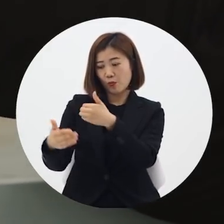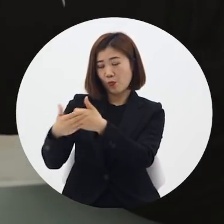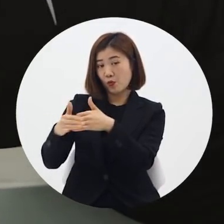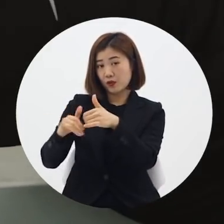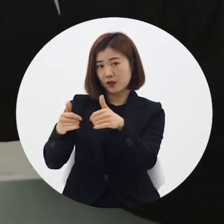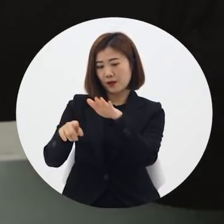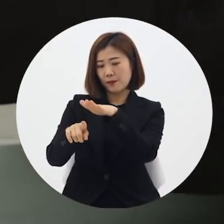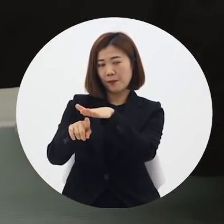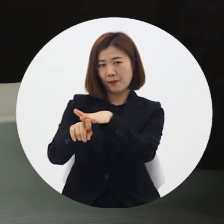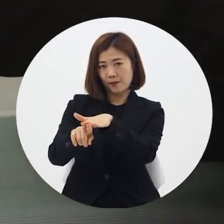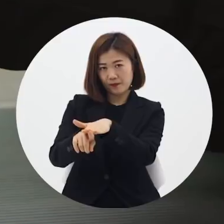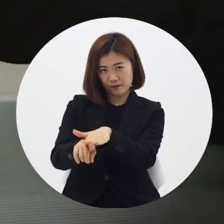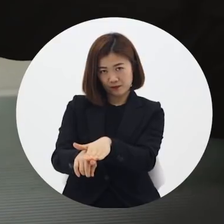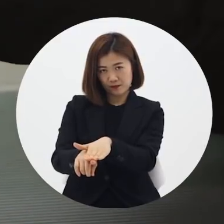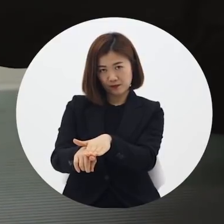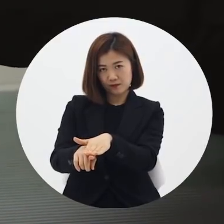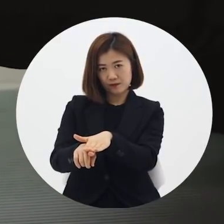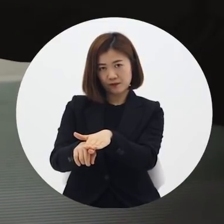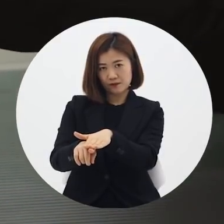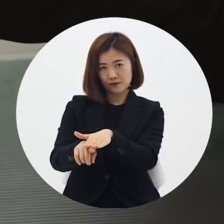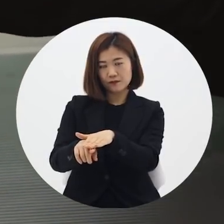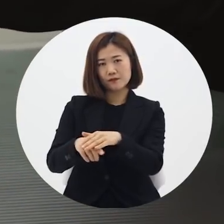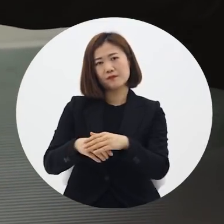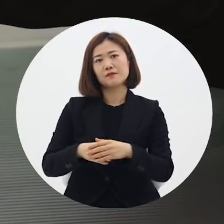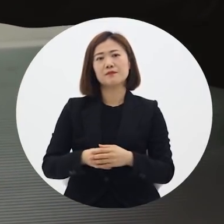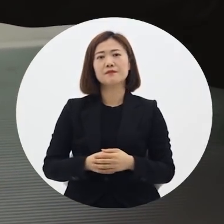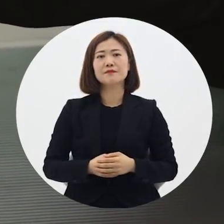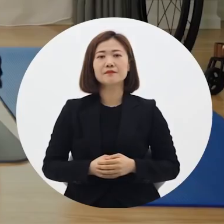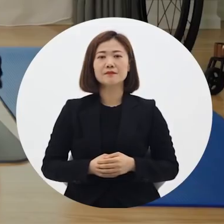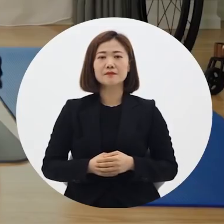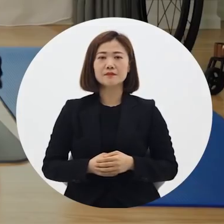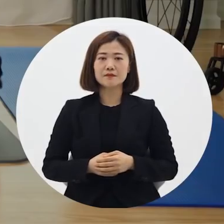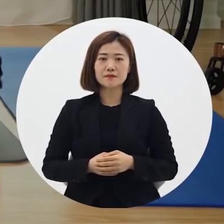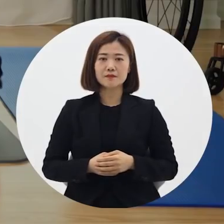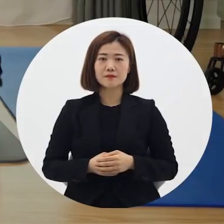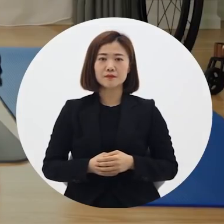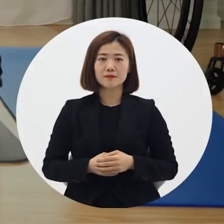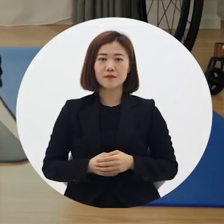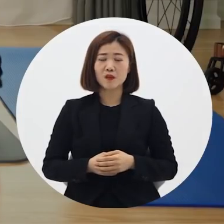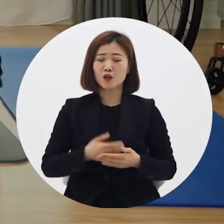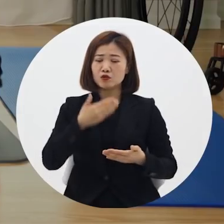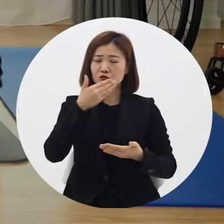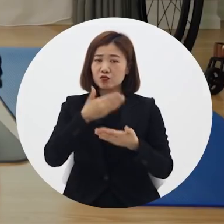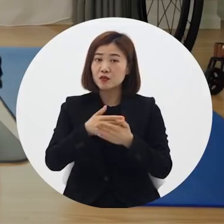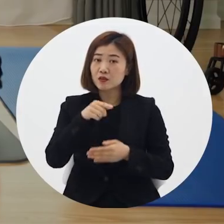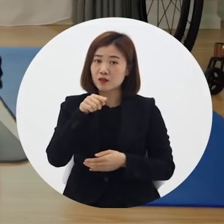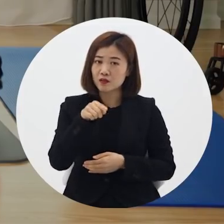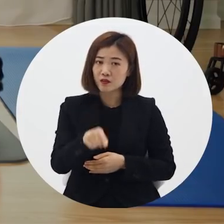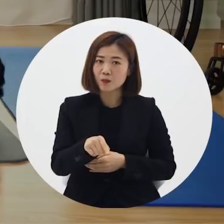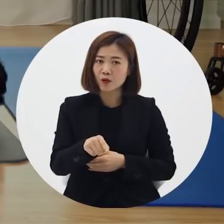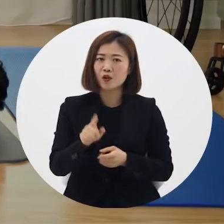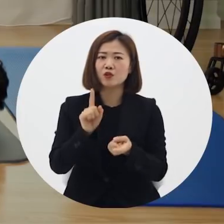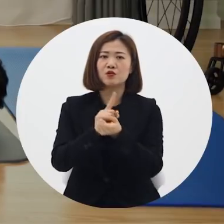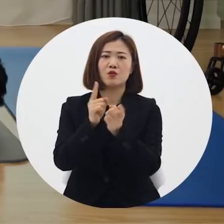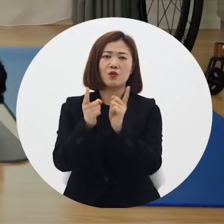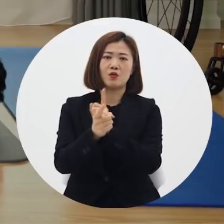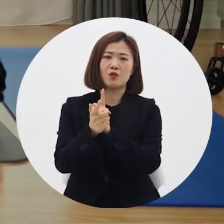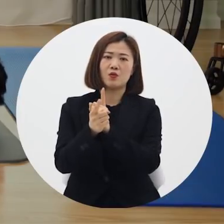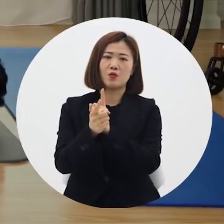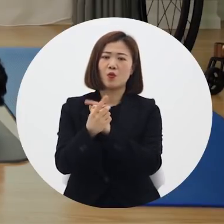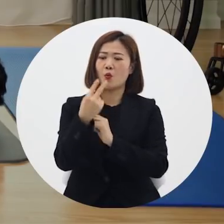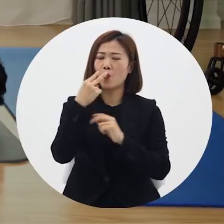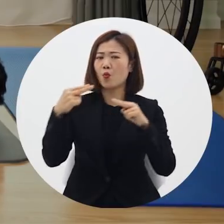보조자분께서 눌러주십니다. 이렇게. 자, 여기서 가장 중요한 점은 서로 간의 호흡이기